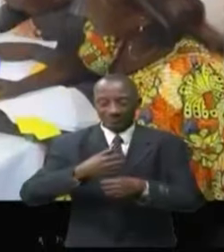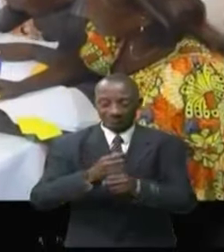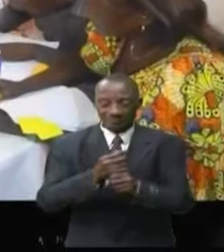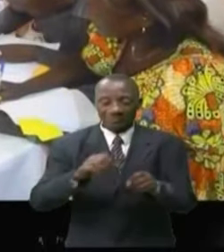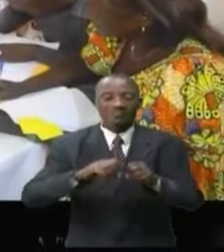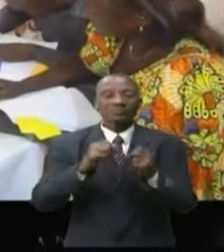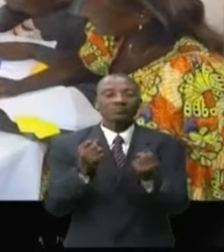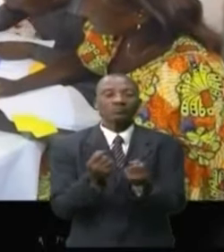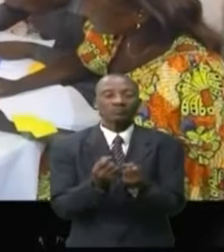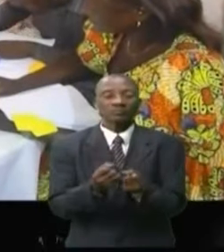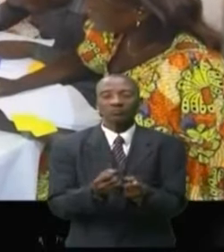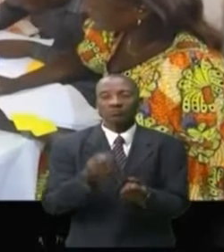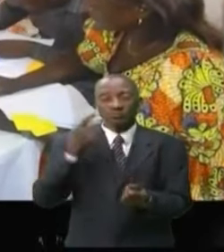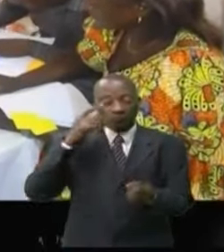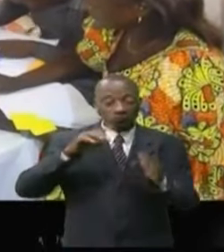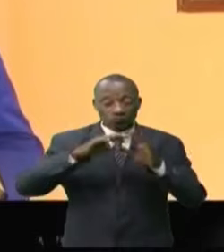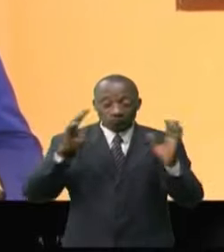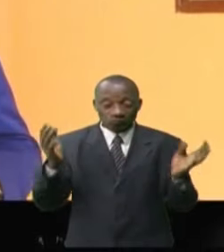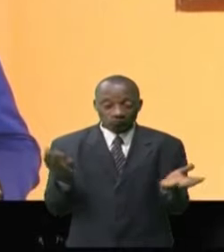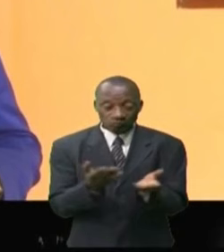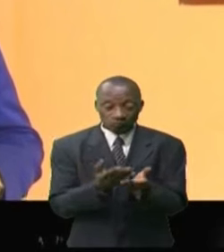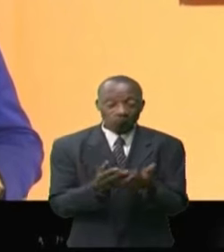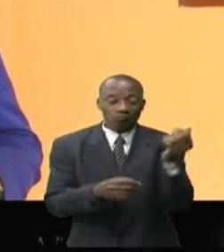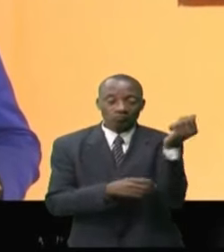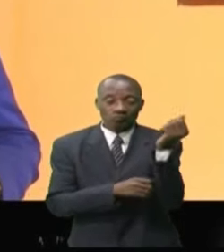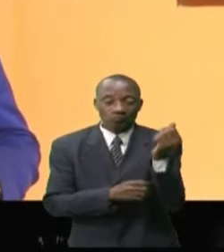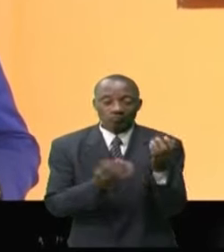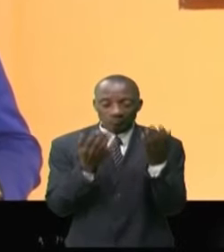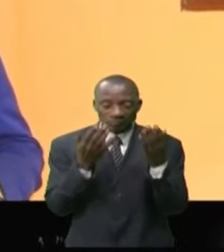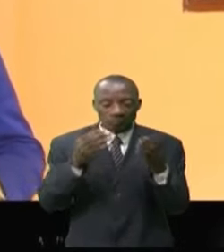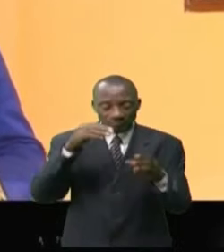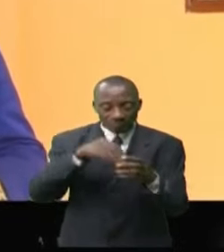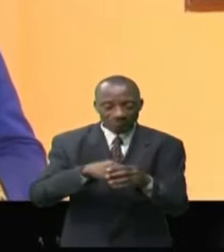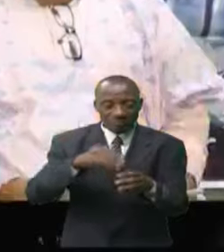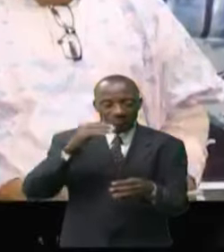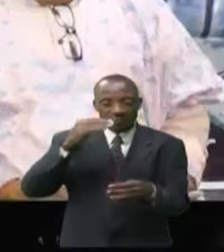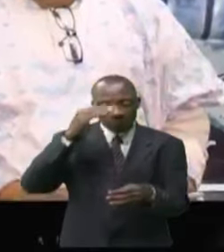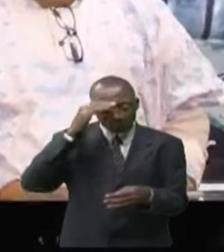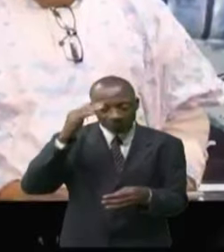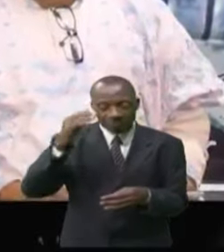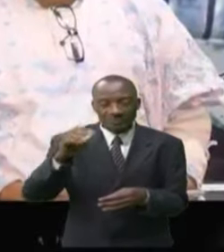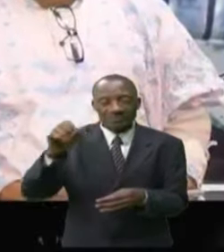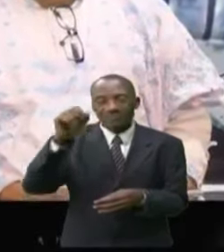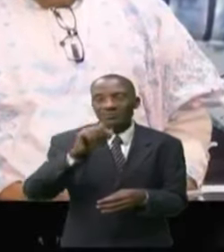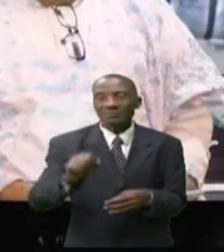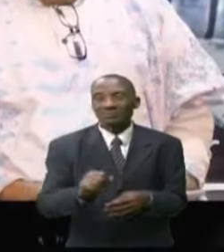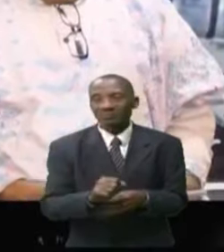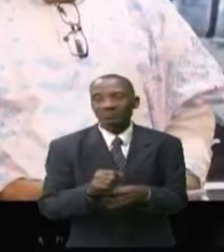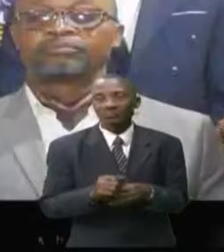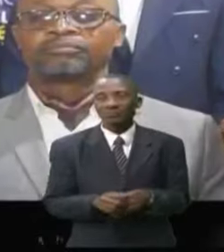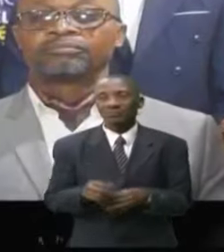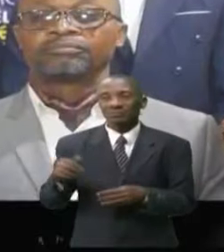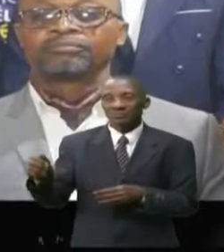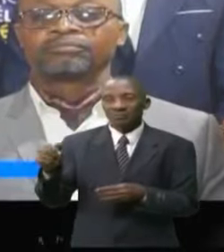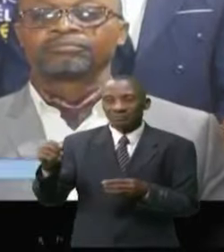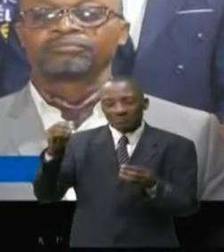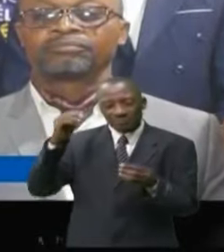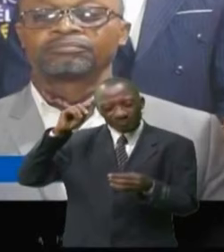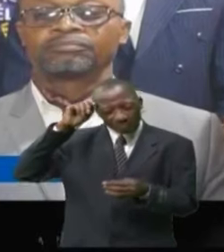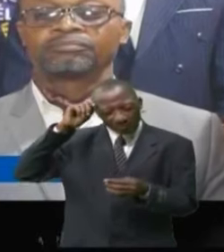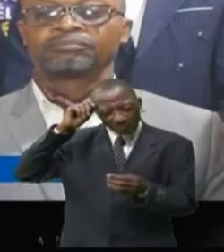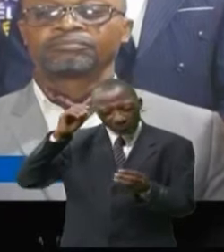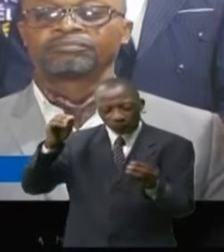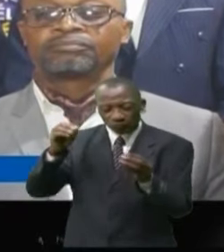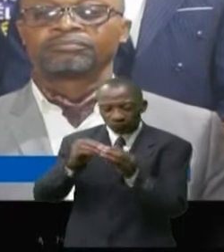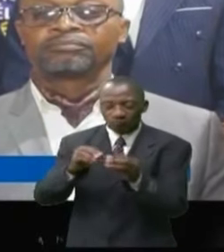séembbaou qui sera désormais dirigé par nazer moko nous devons rapidement d'abord élaborer un plan d'action mobiliser de moyens